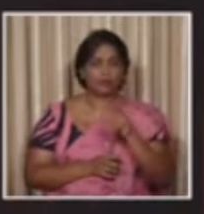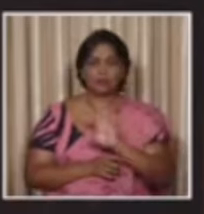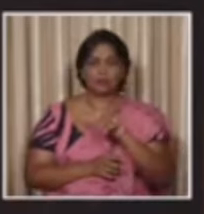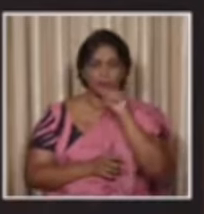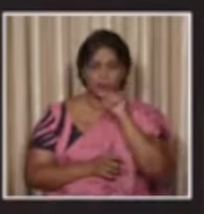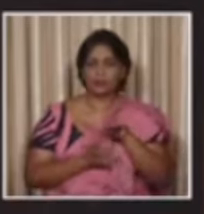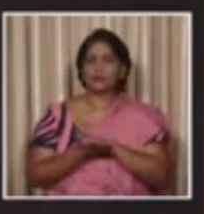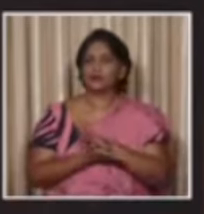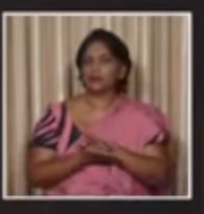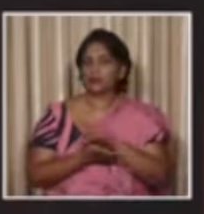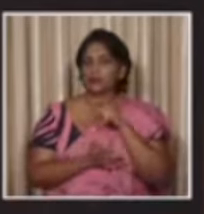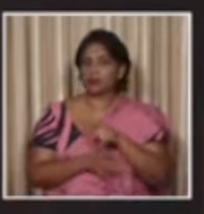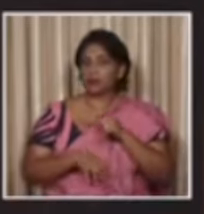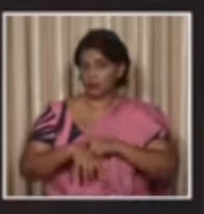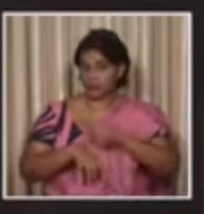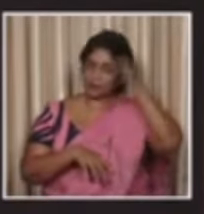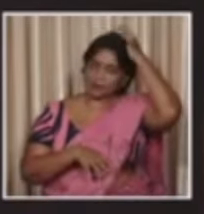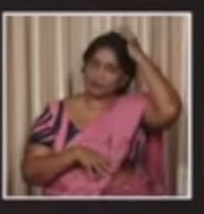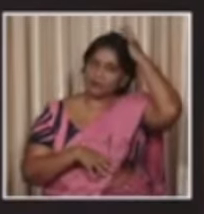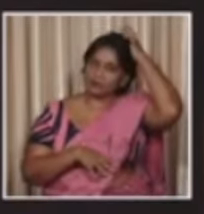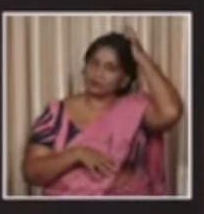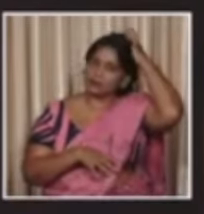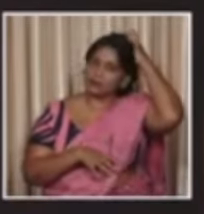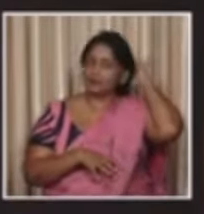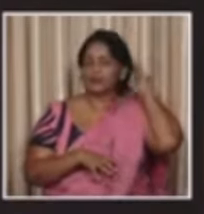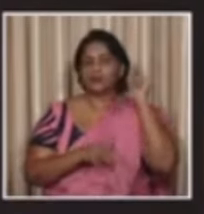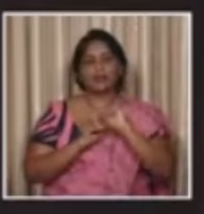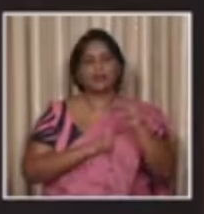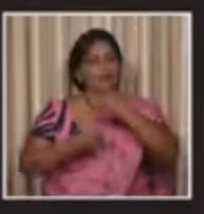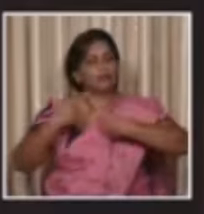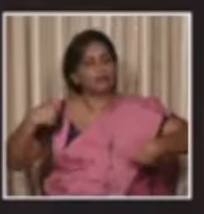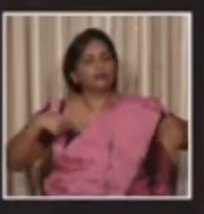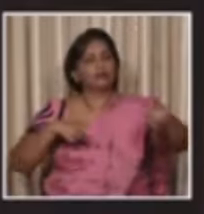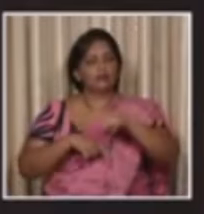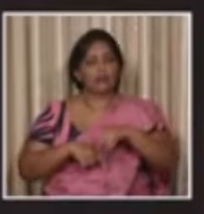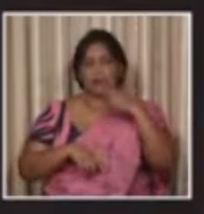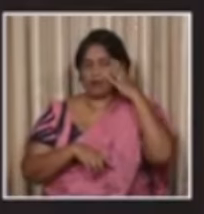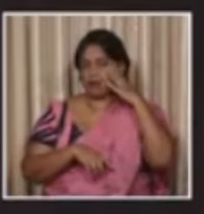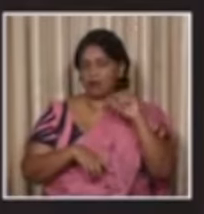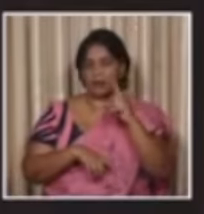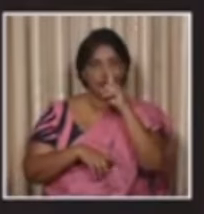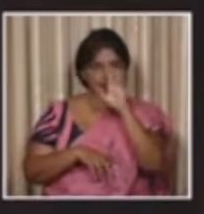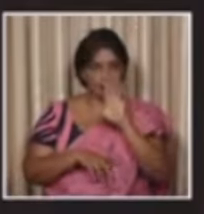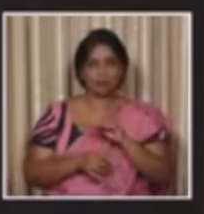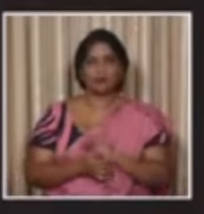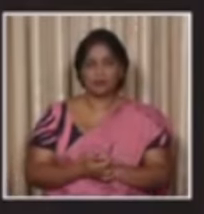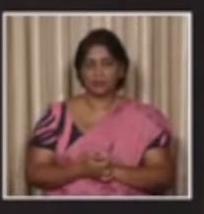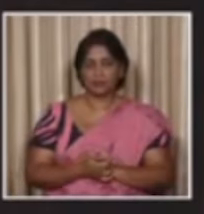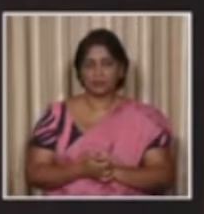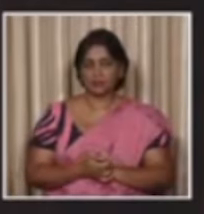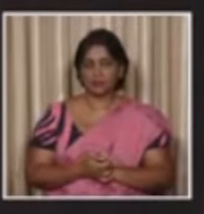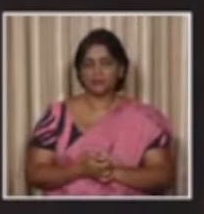ඉතාම නිවැරදිව මේ අවස්ථාව. හැබැයි මේ සභාව සම්පූර්ණයෙන් මේකේ අමතක කරලා දාපු කාරණයක් තියෙනවා. ඒකයි මම මේ